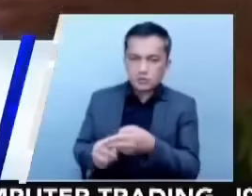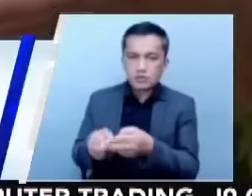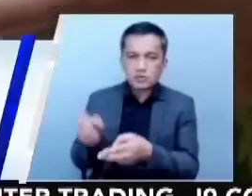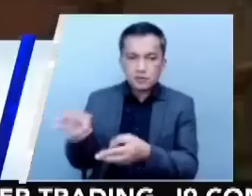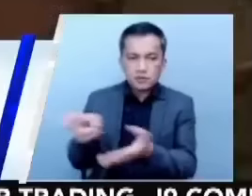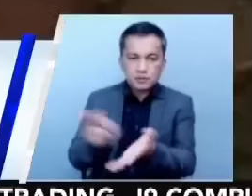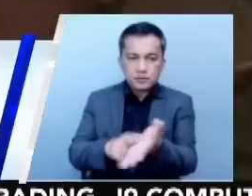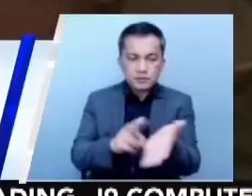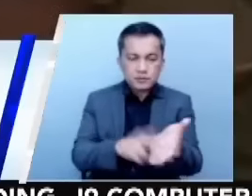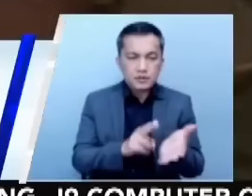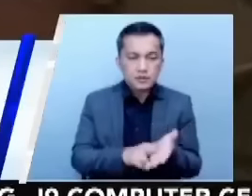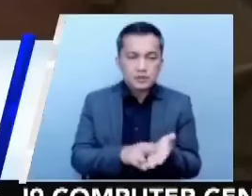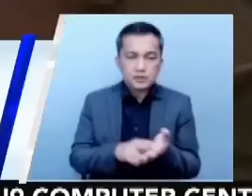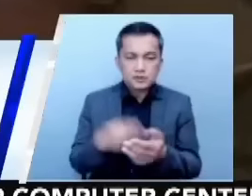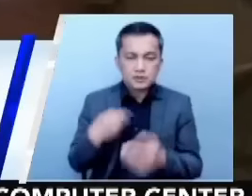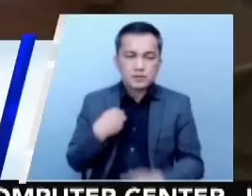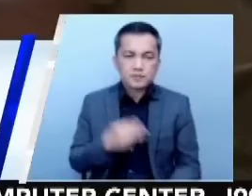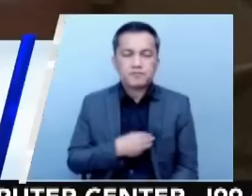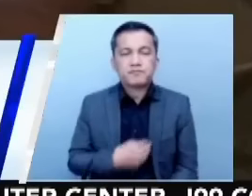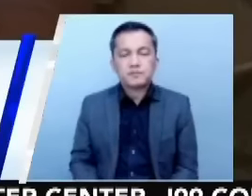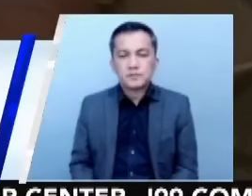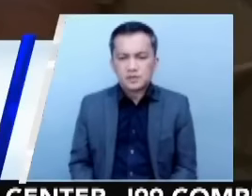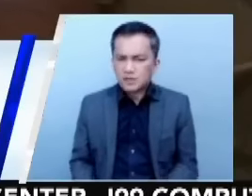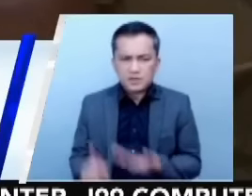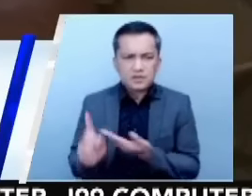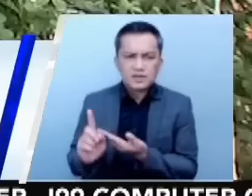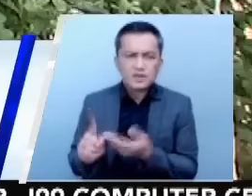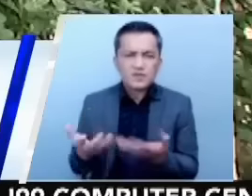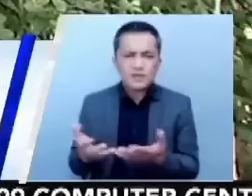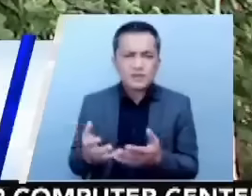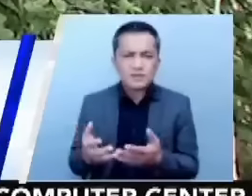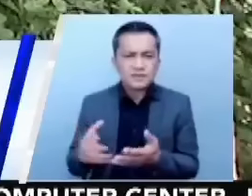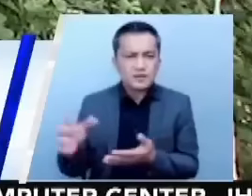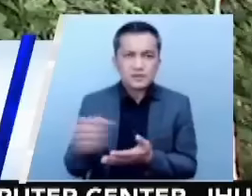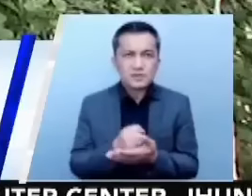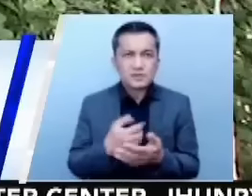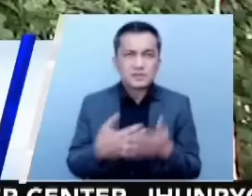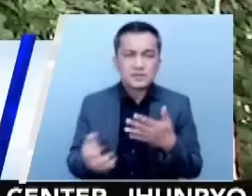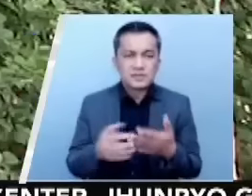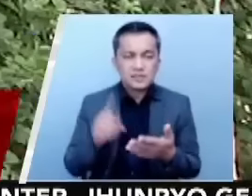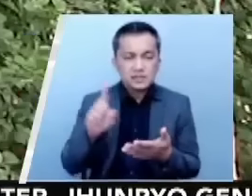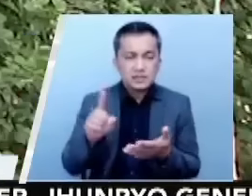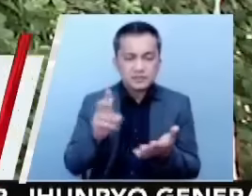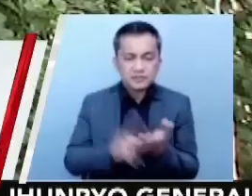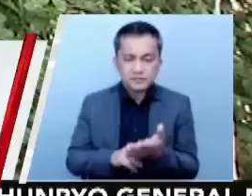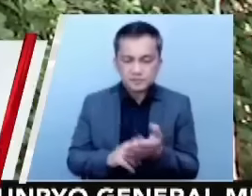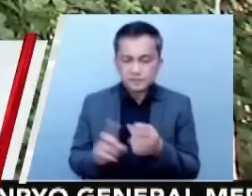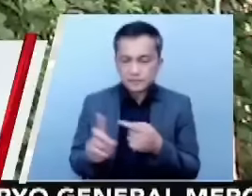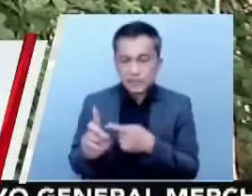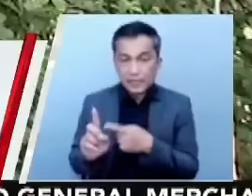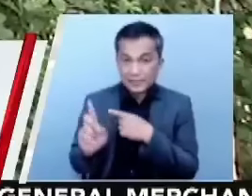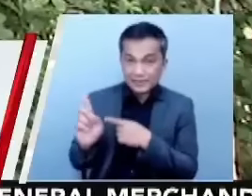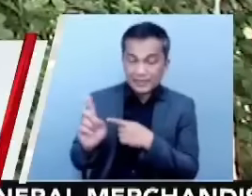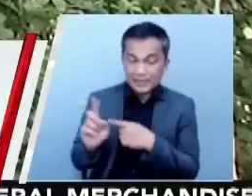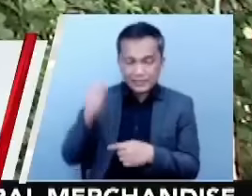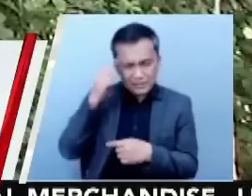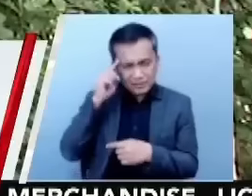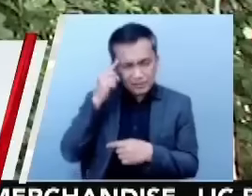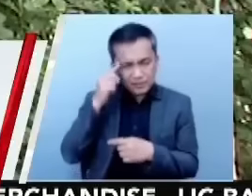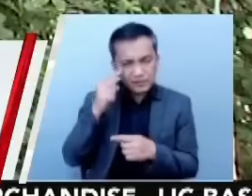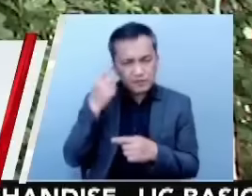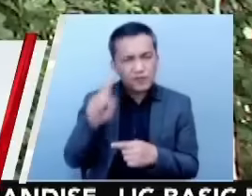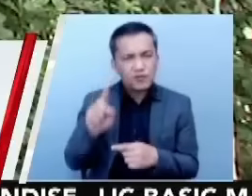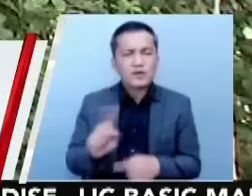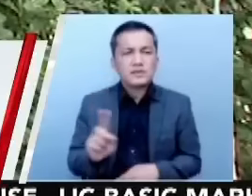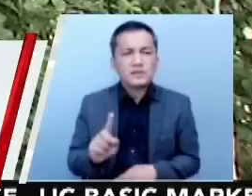mga miyembro. Pero wala pa siyang nakakalap ni isang lagda. Pinag-aaralan ko pa po siya kung para talaga saan. Tsaka kung tatanggapin